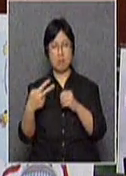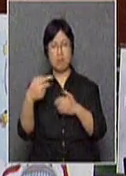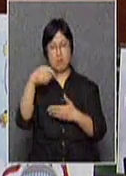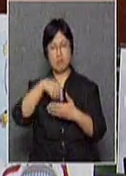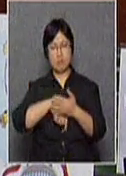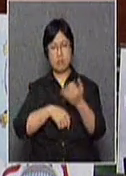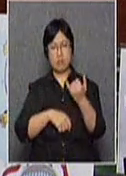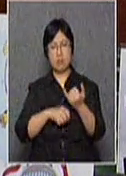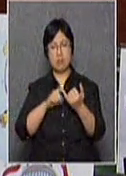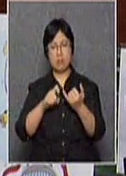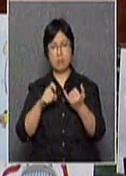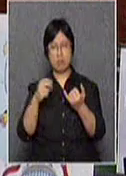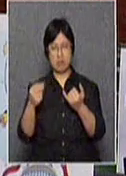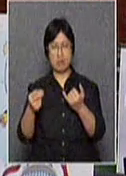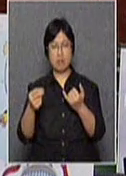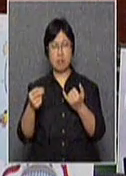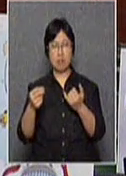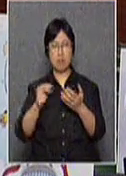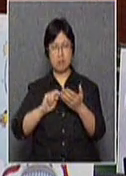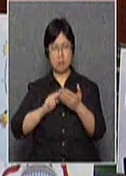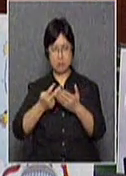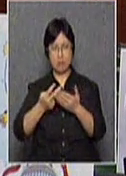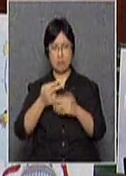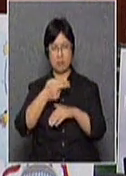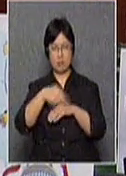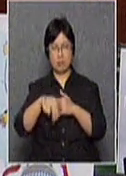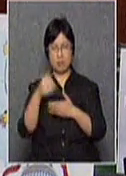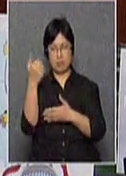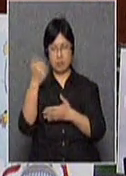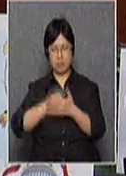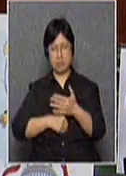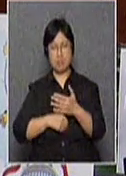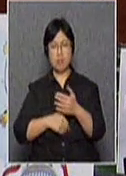第697項修正案，削減